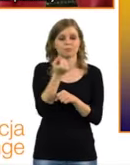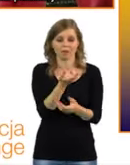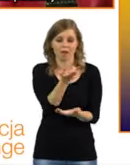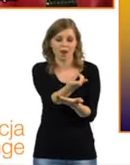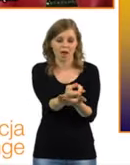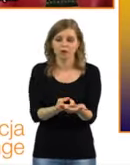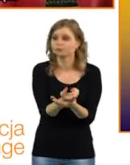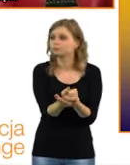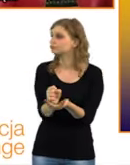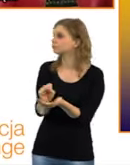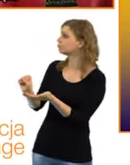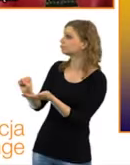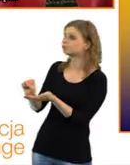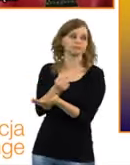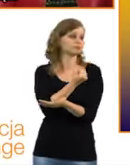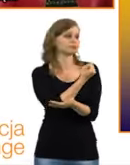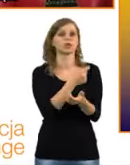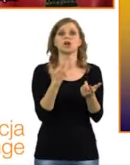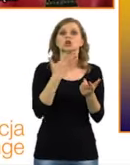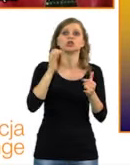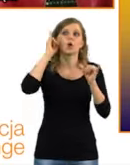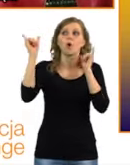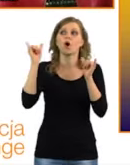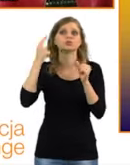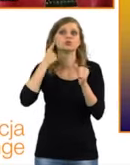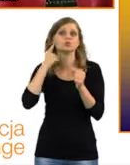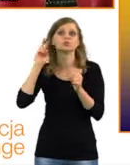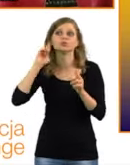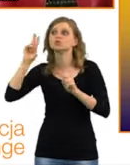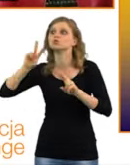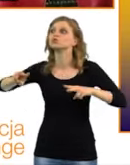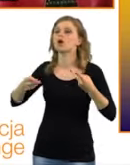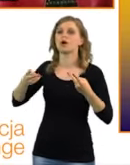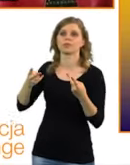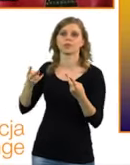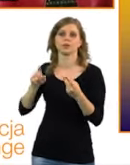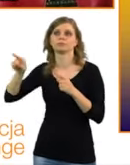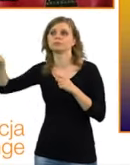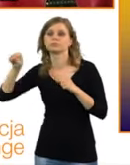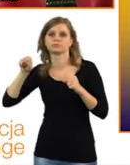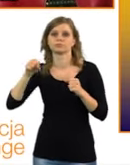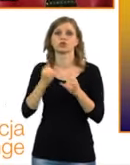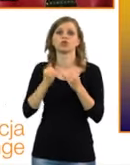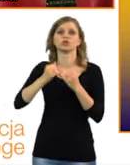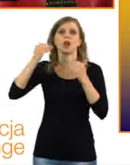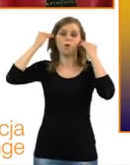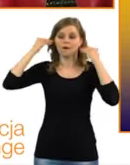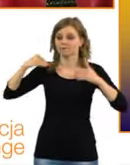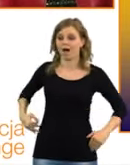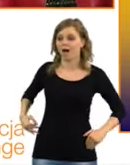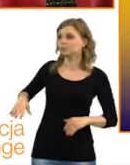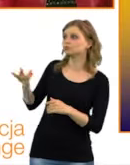płaszczyźnie poziomej w kierunku dość głośnego źródła dźwięku nadawanego poniżej poziomu głowy dziecka.